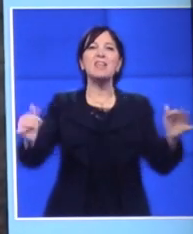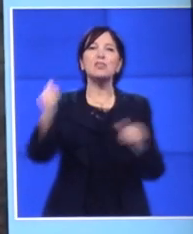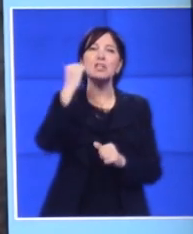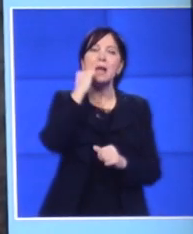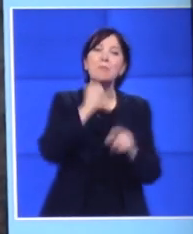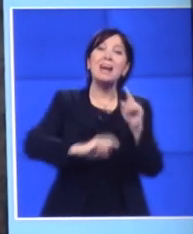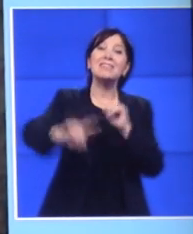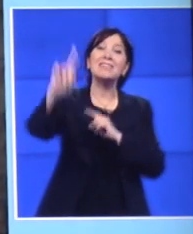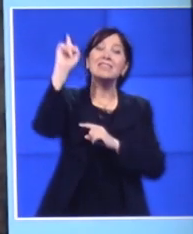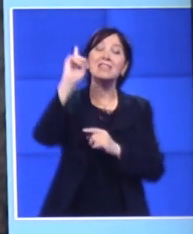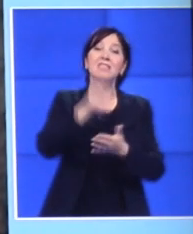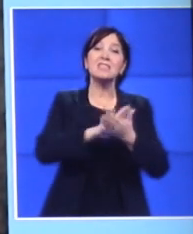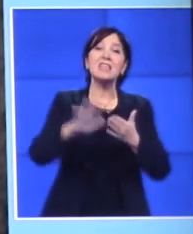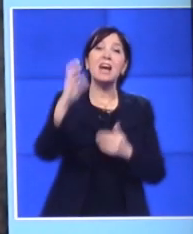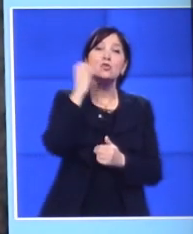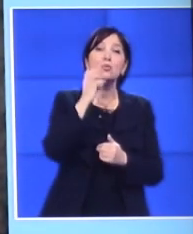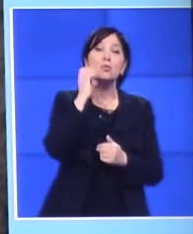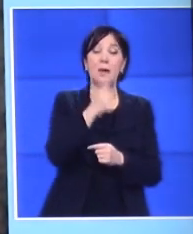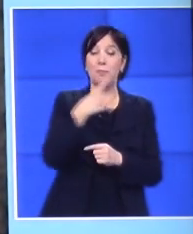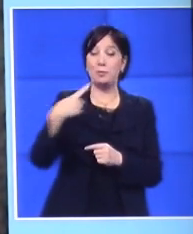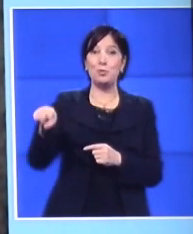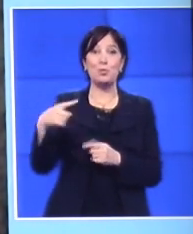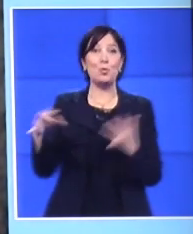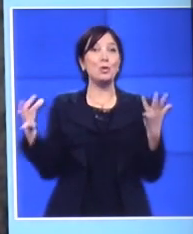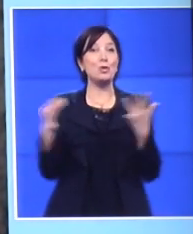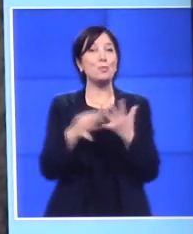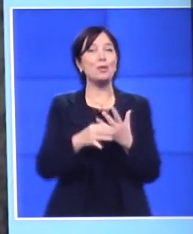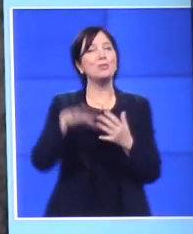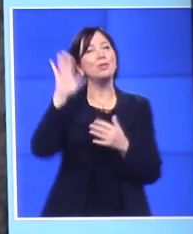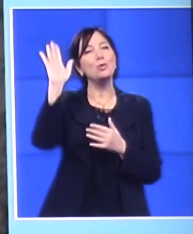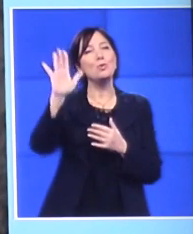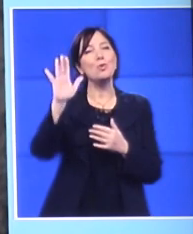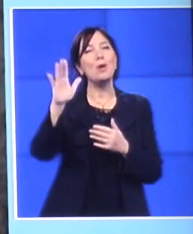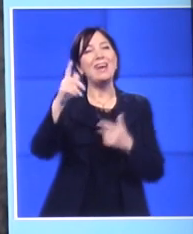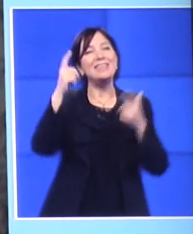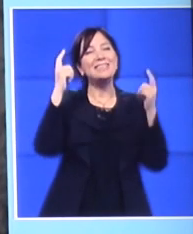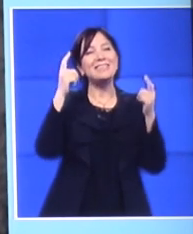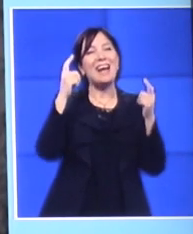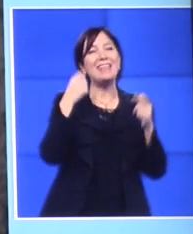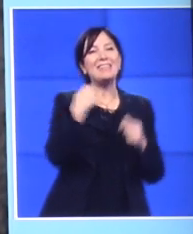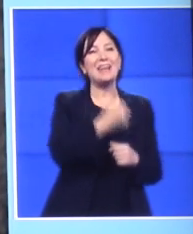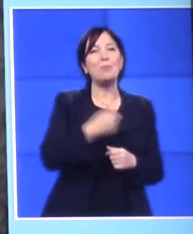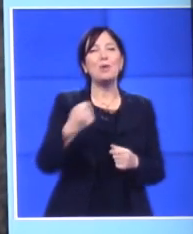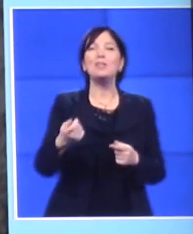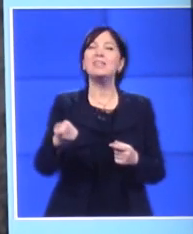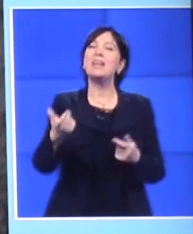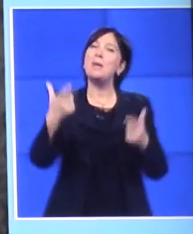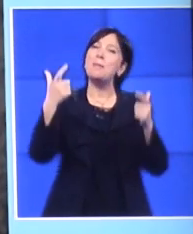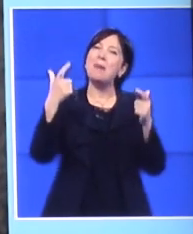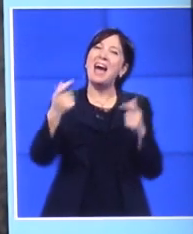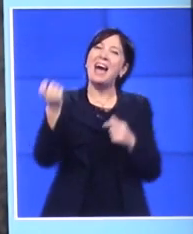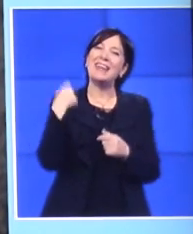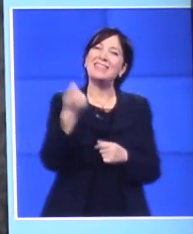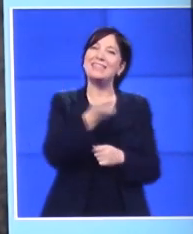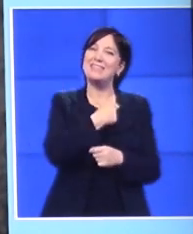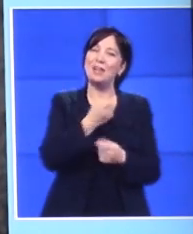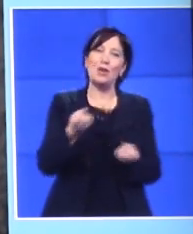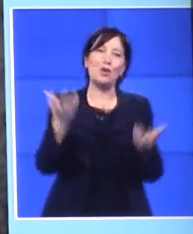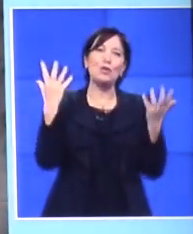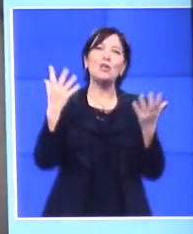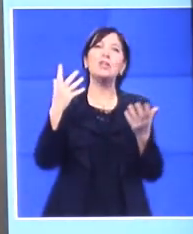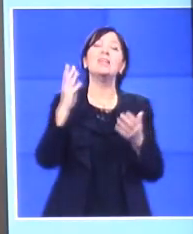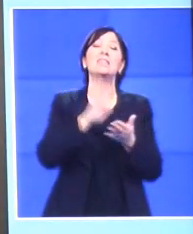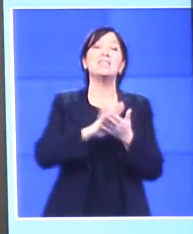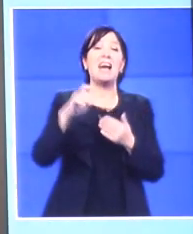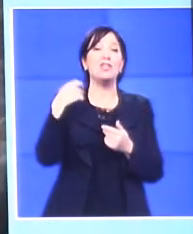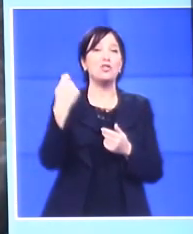Dio, con San Giuseppe suo sposo, con i tuoi santi apostoli, i gloriosi martiri, con San Giovanni Paolo II